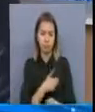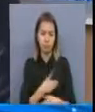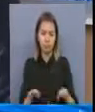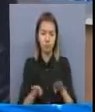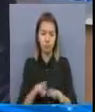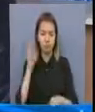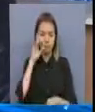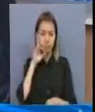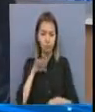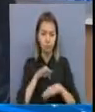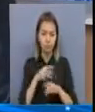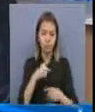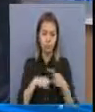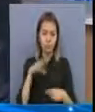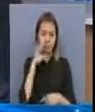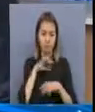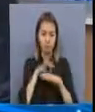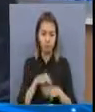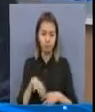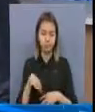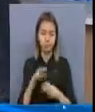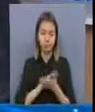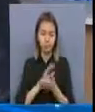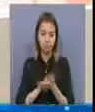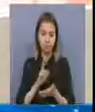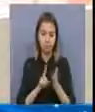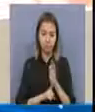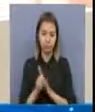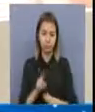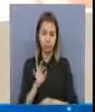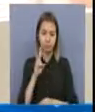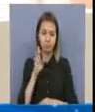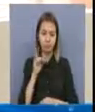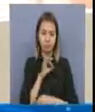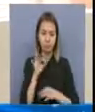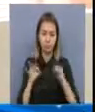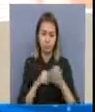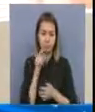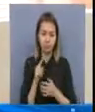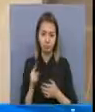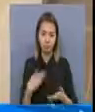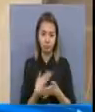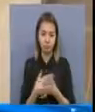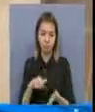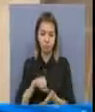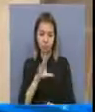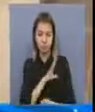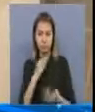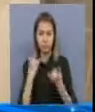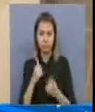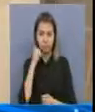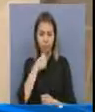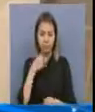Сөйтіп оқу курсына қатысып, бизнесті сәтті жүргізудің қыр-сырымен таныса бастадым. Бастау жобасына әсіресе зеренділіктер белсенділік танытуда. Өткен